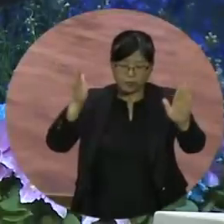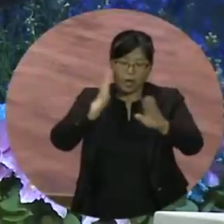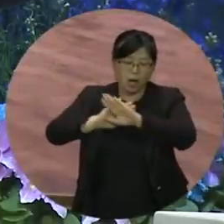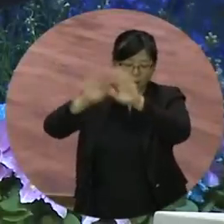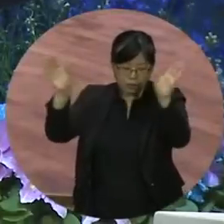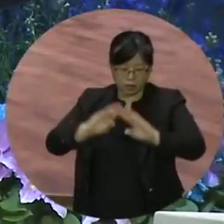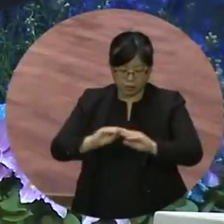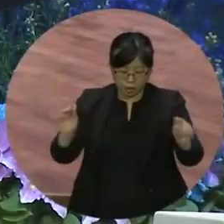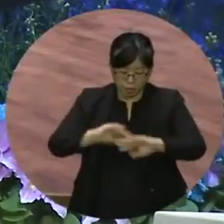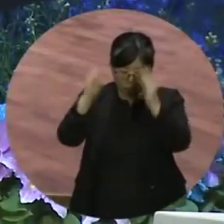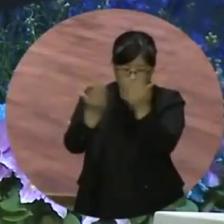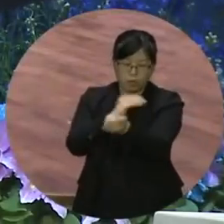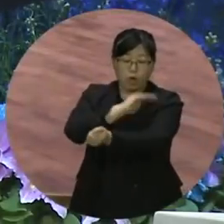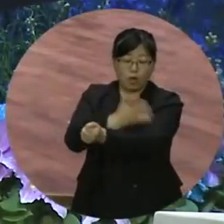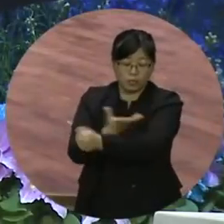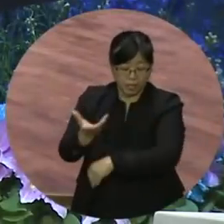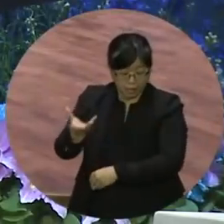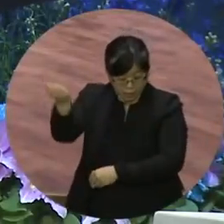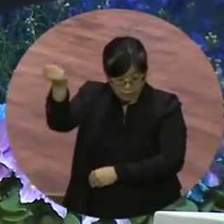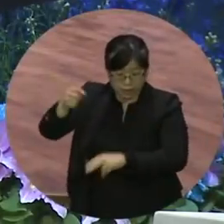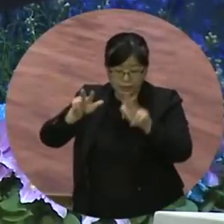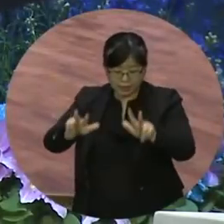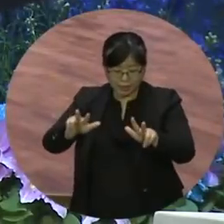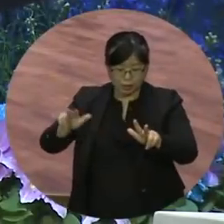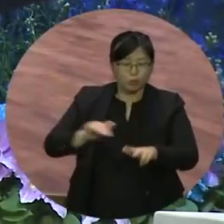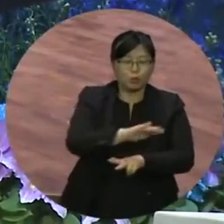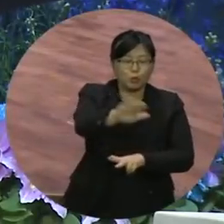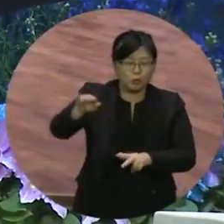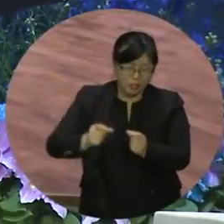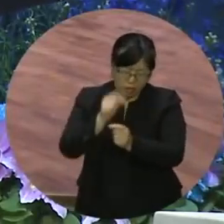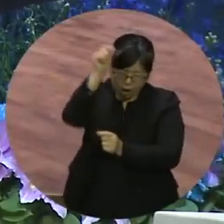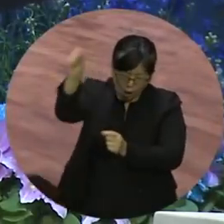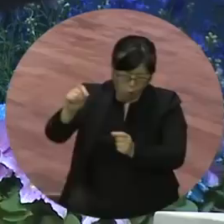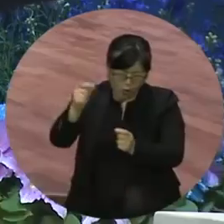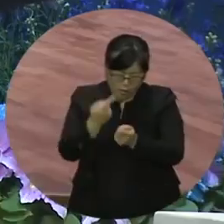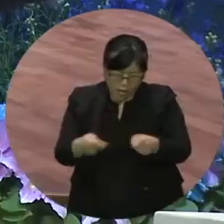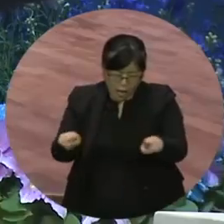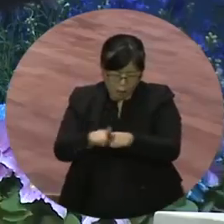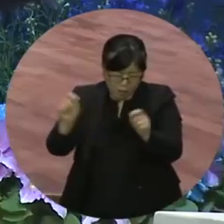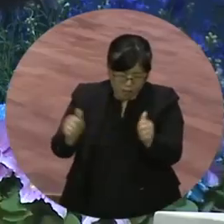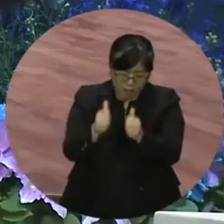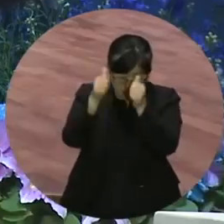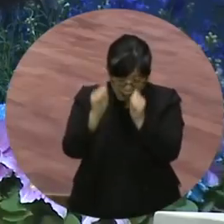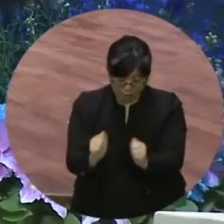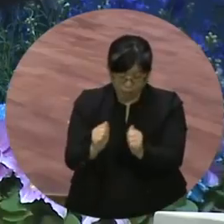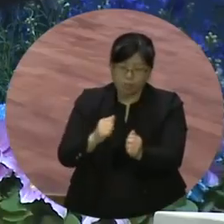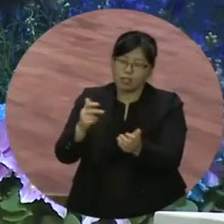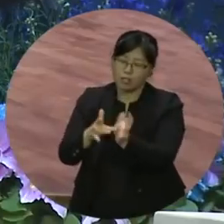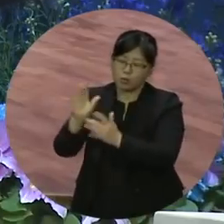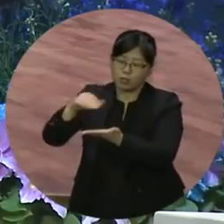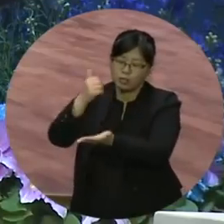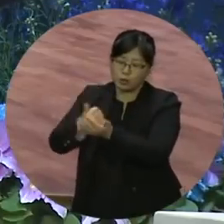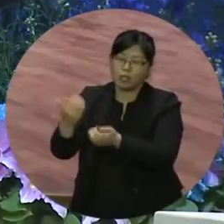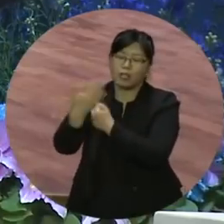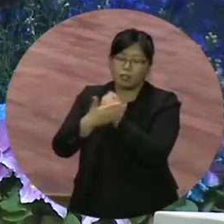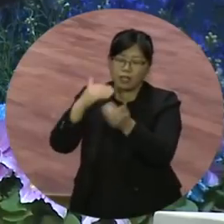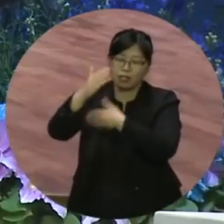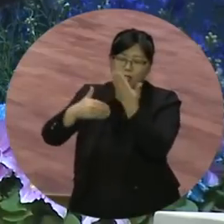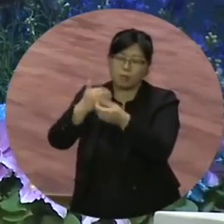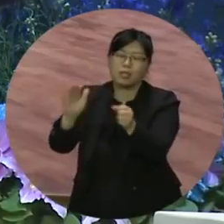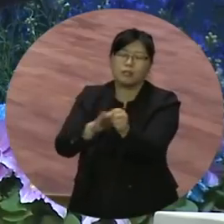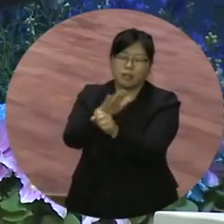하늘과 땅의 모든 것을 가지시고 지금 우리와 영원히 함께 하시는 우리 구주 예수 그리스도의 은혜와 하나님의